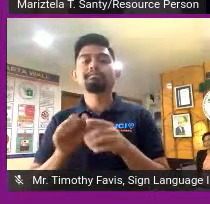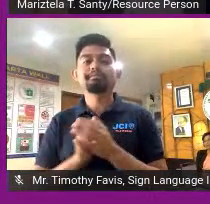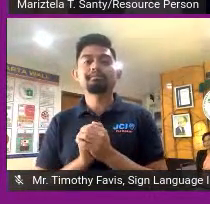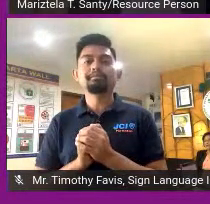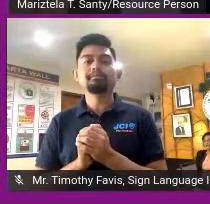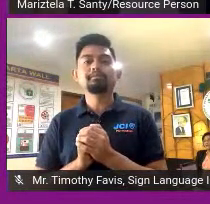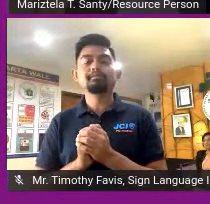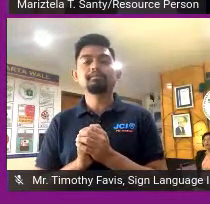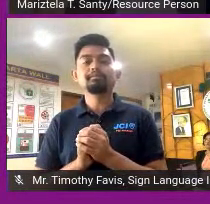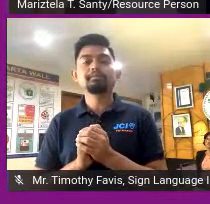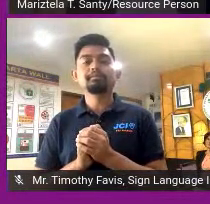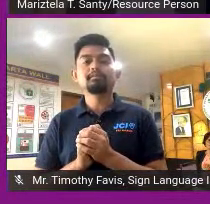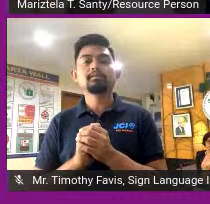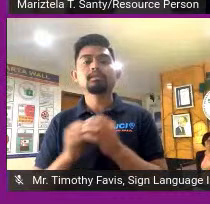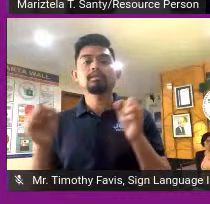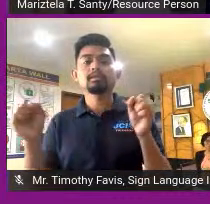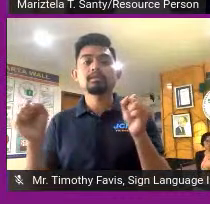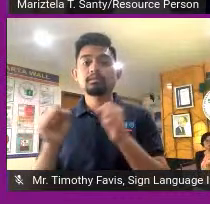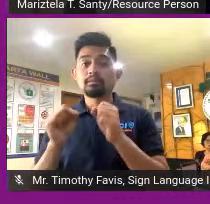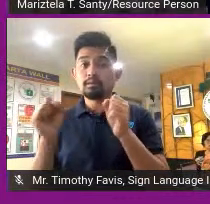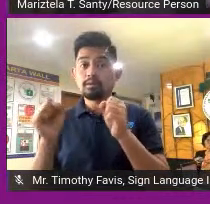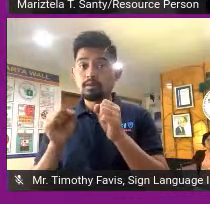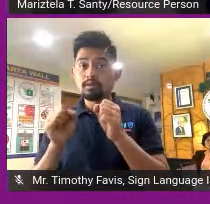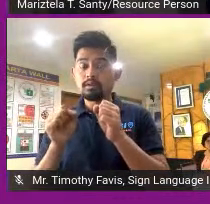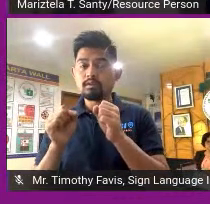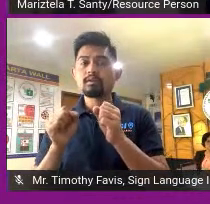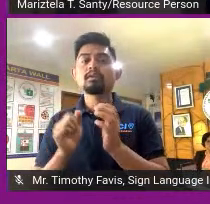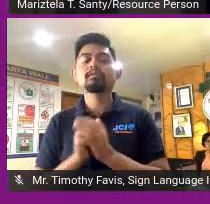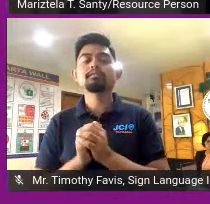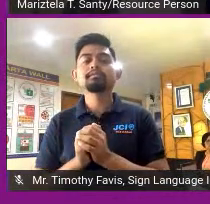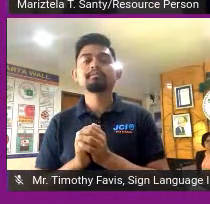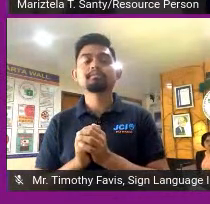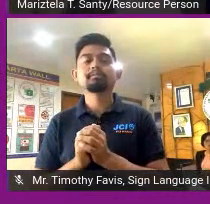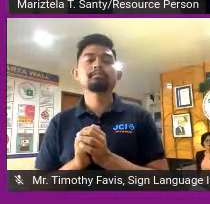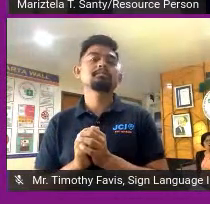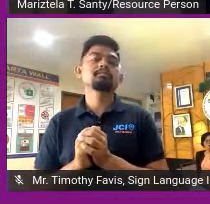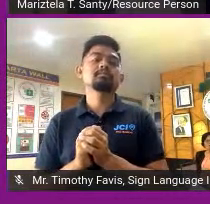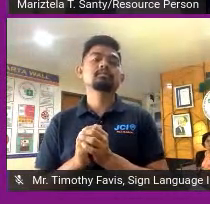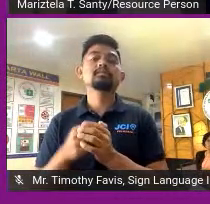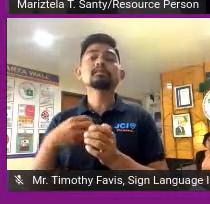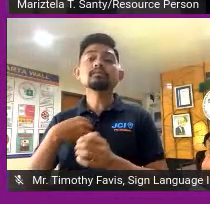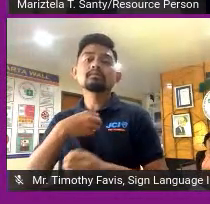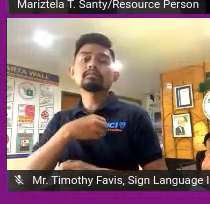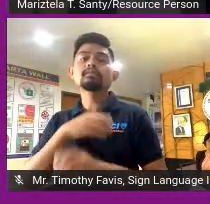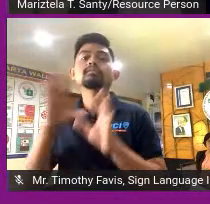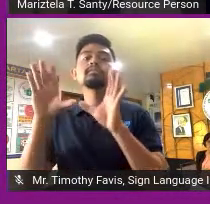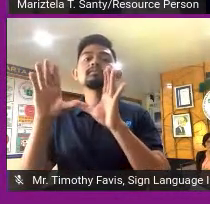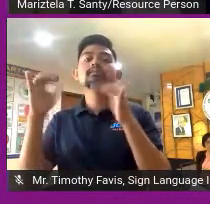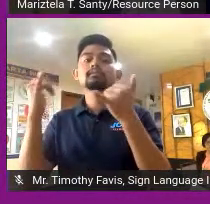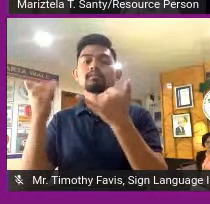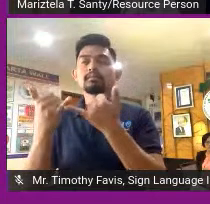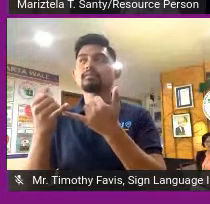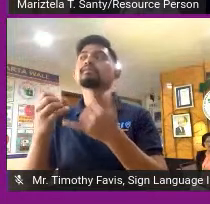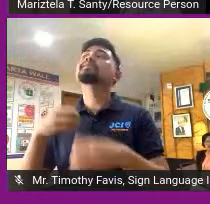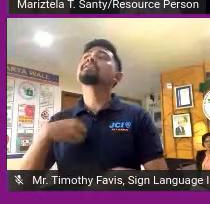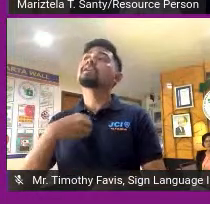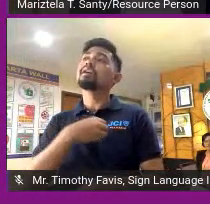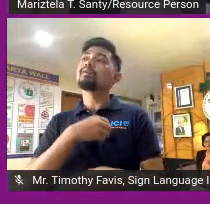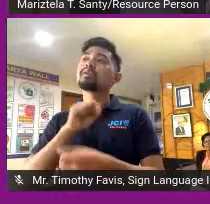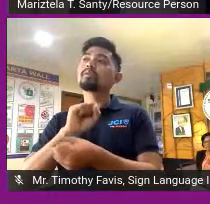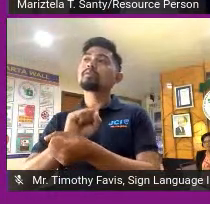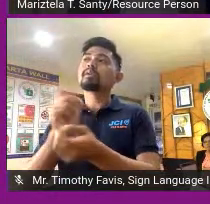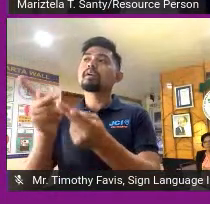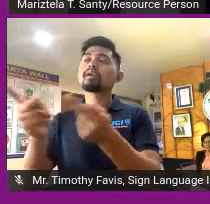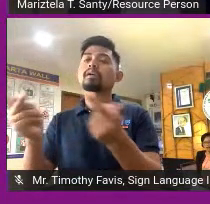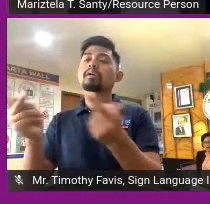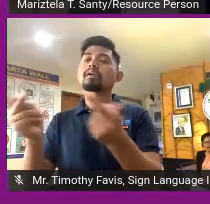siyang kinukonsider nating the smallest unit. So, it tragedies to our community, to our workplace.